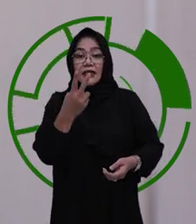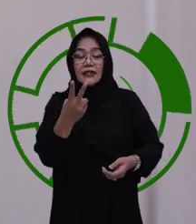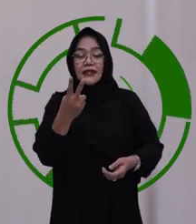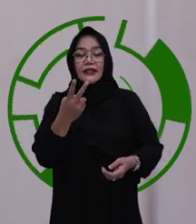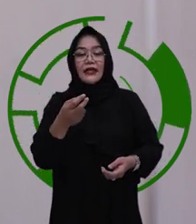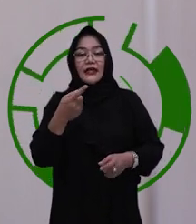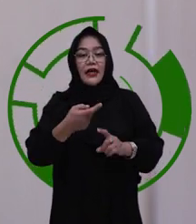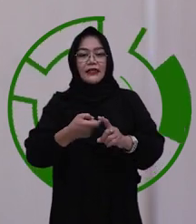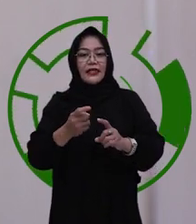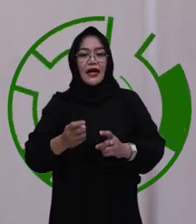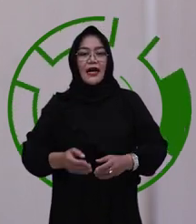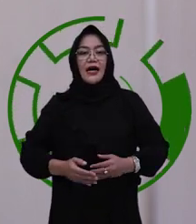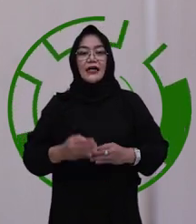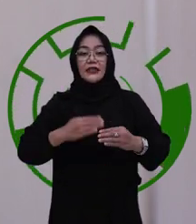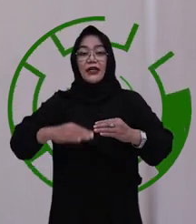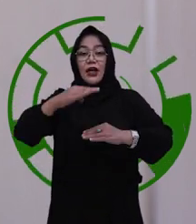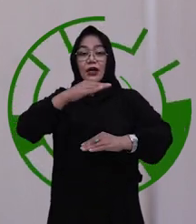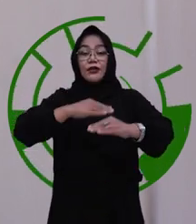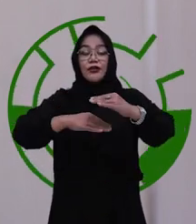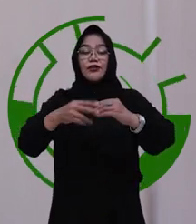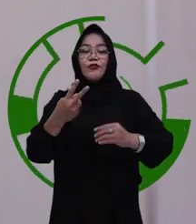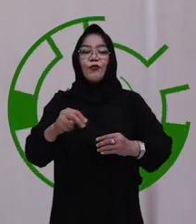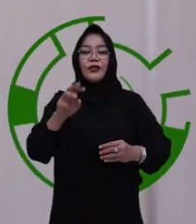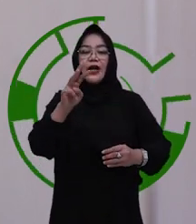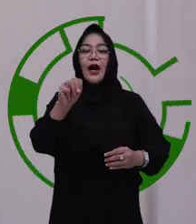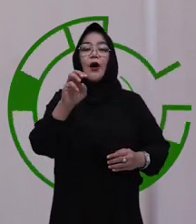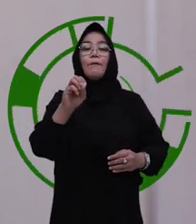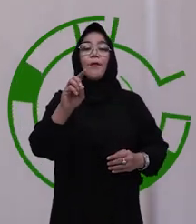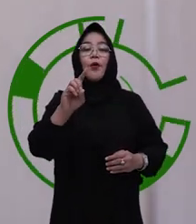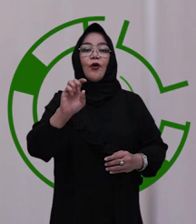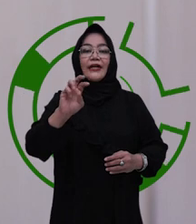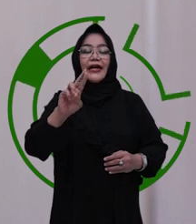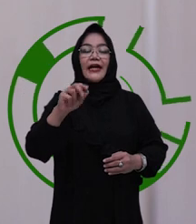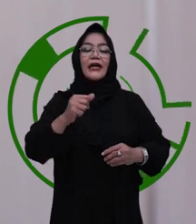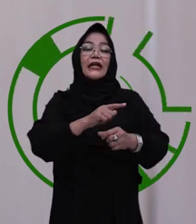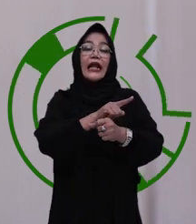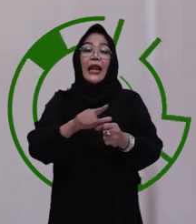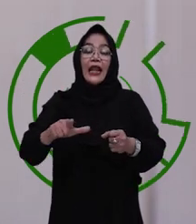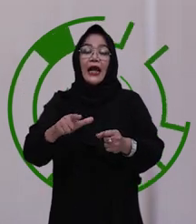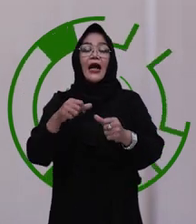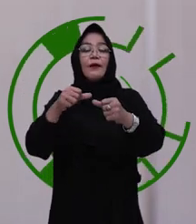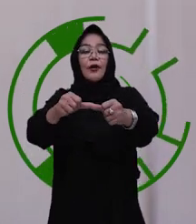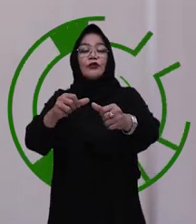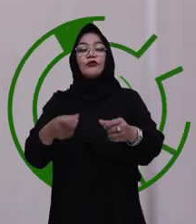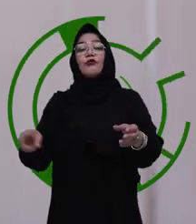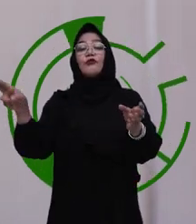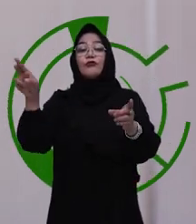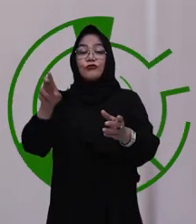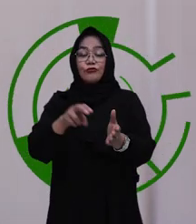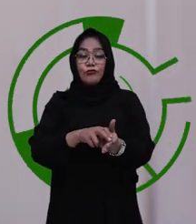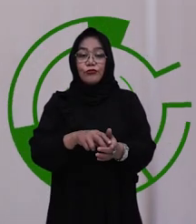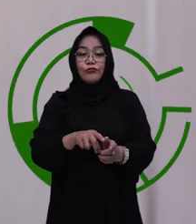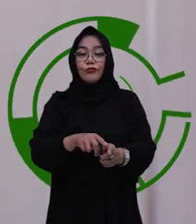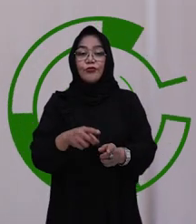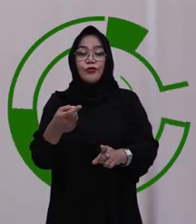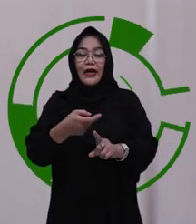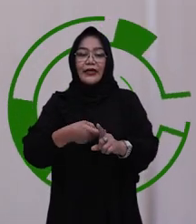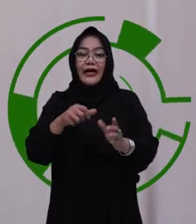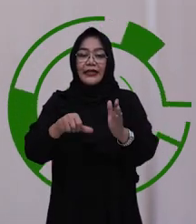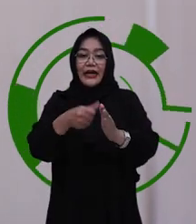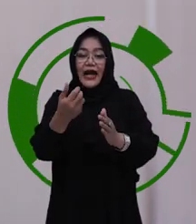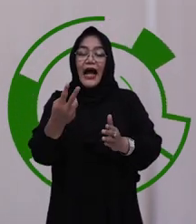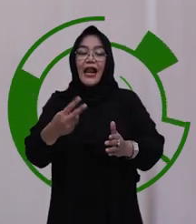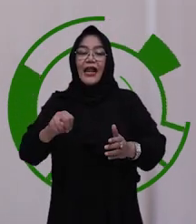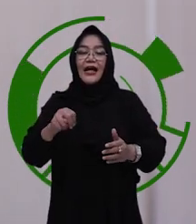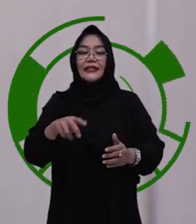dari gedungnya, modern, lengkap. Terus juga dari peralatannya